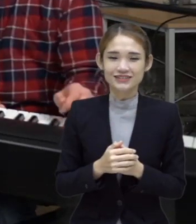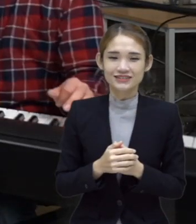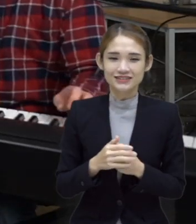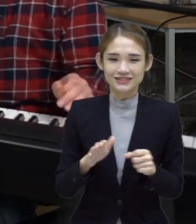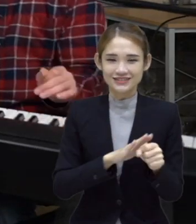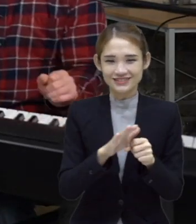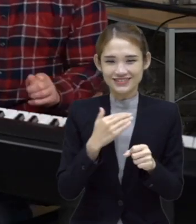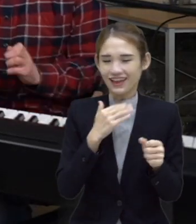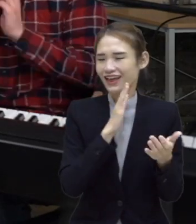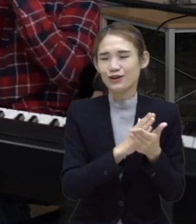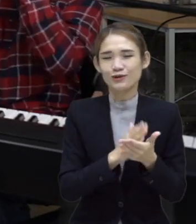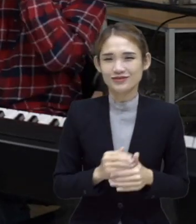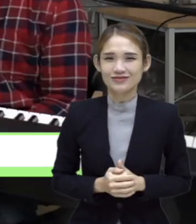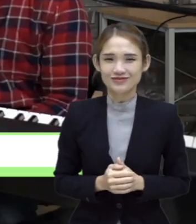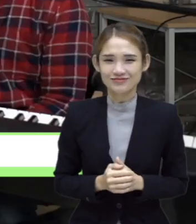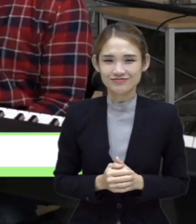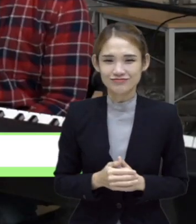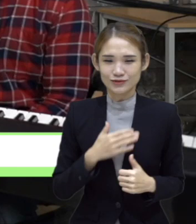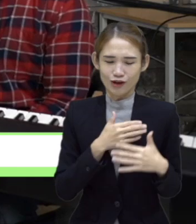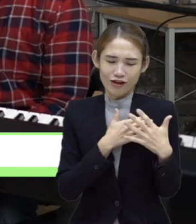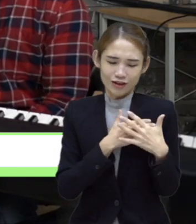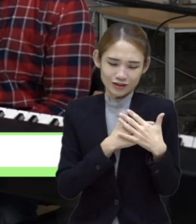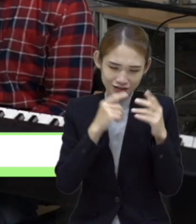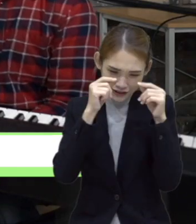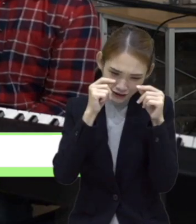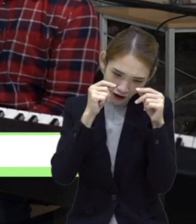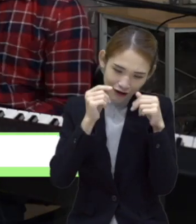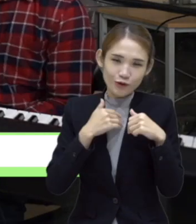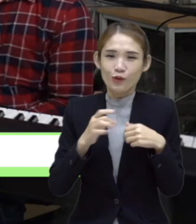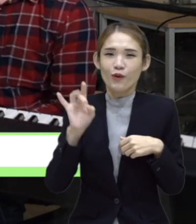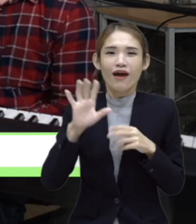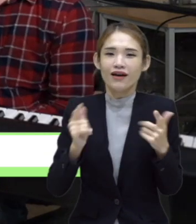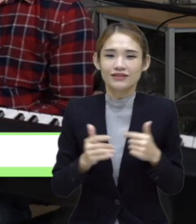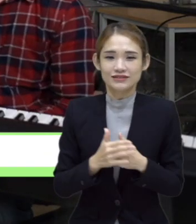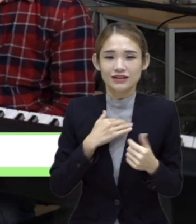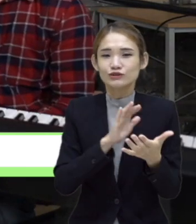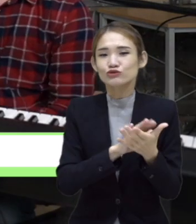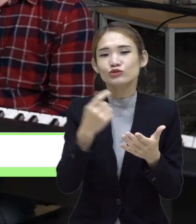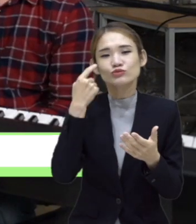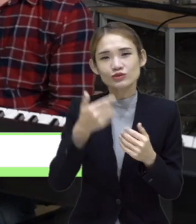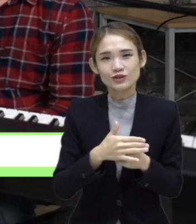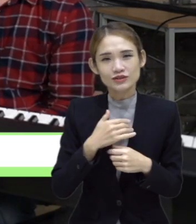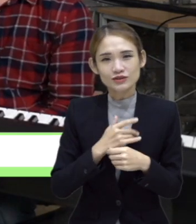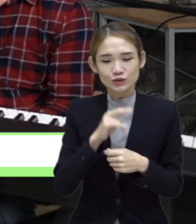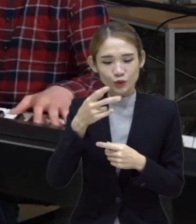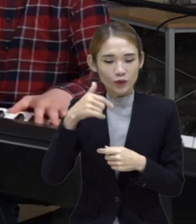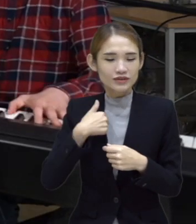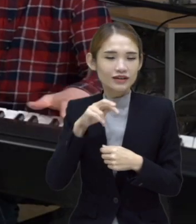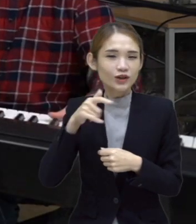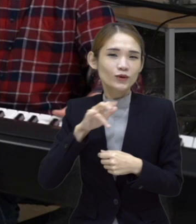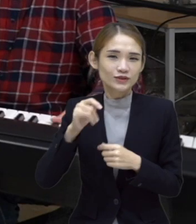뭐야! 아 하지마! 너무 긴장을 해서 그랬어요. 원래 이렇지 않은데 제 주변 친구들한테 물어보세요. 제 독산동 성식. 아